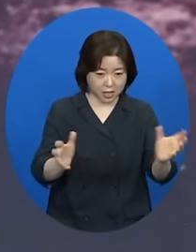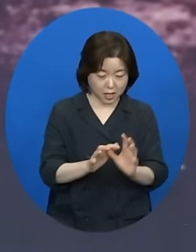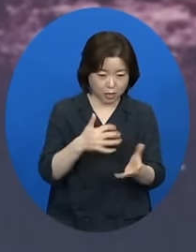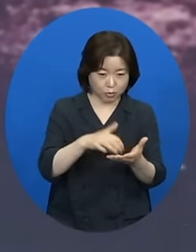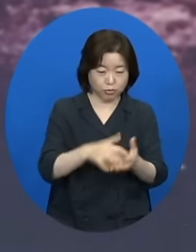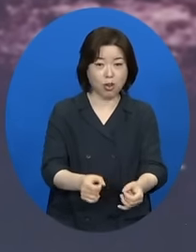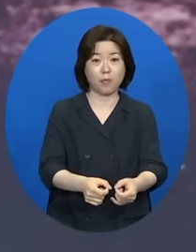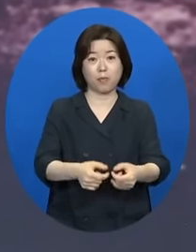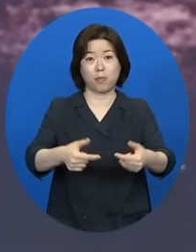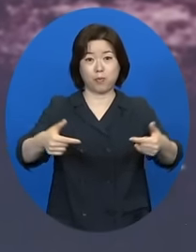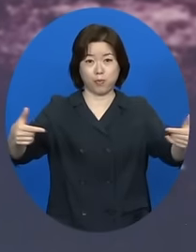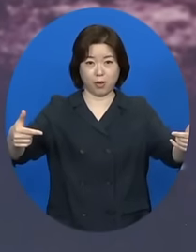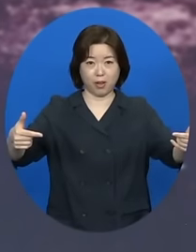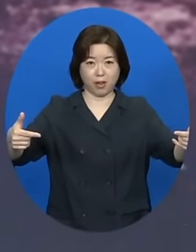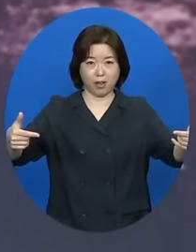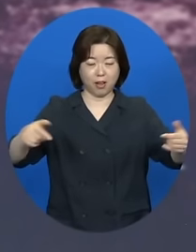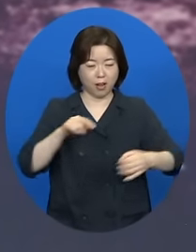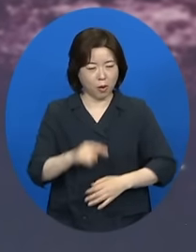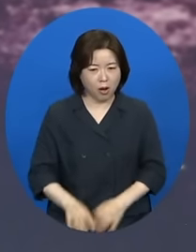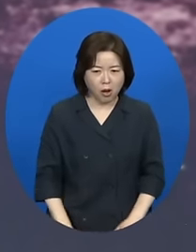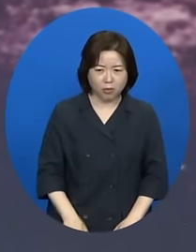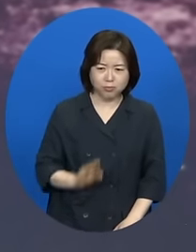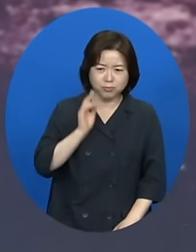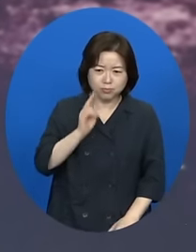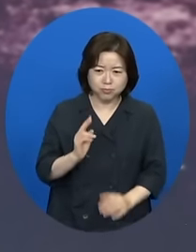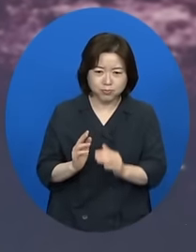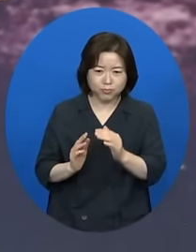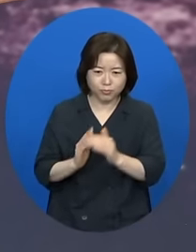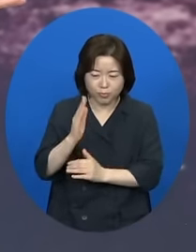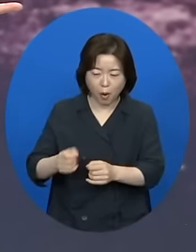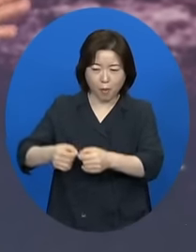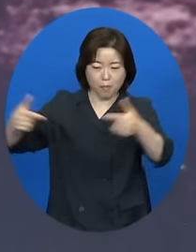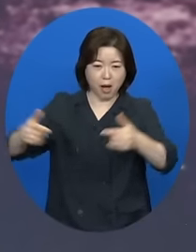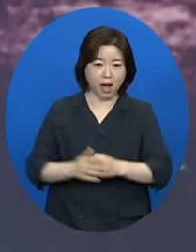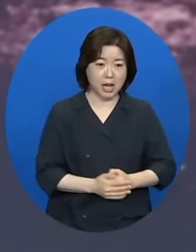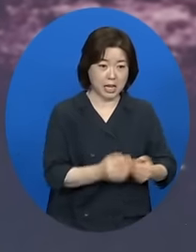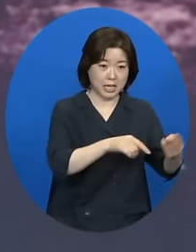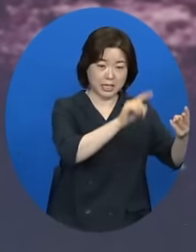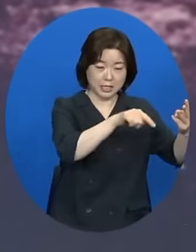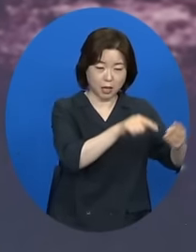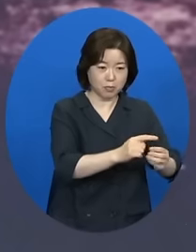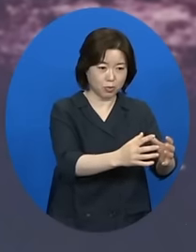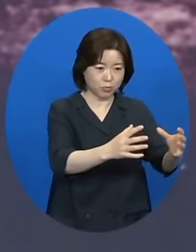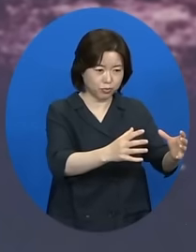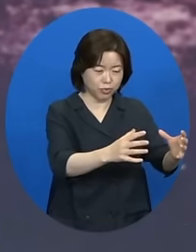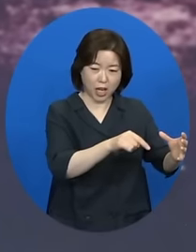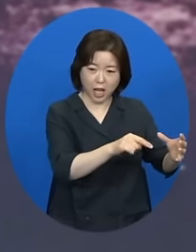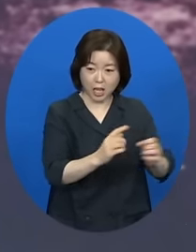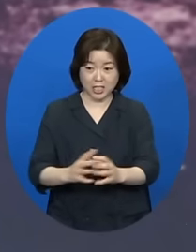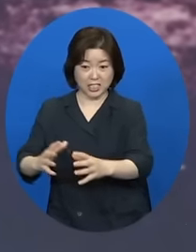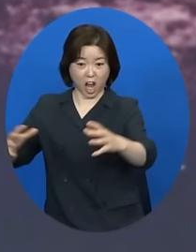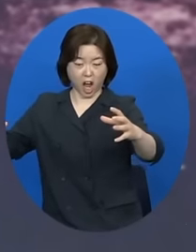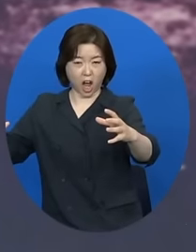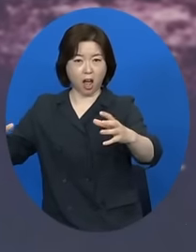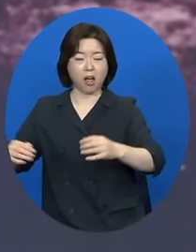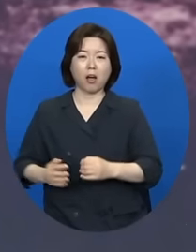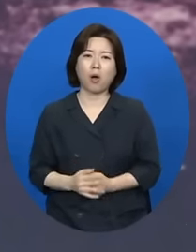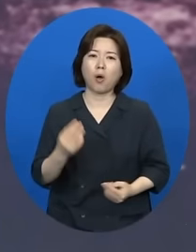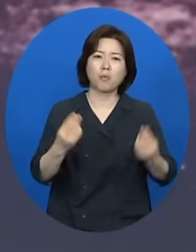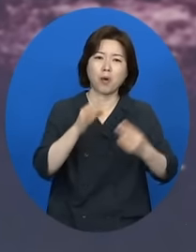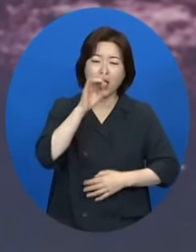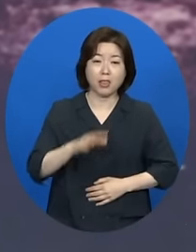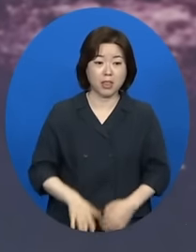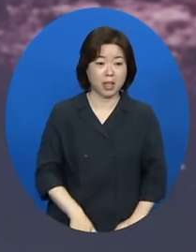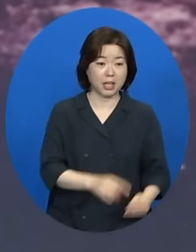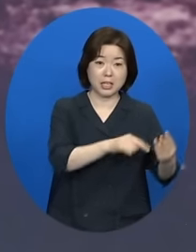많이 늘어나서 이 삼촌 라반과는 비교할 수 없이 늘어나게 되는 것이죠. 양떼가 너무 늘어나니까 이 라반의 아들들이